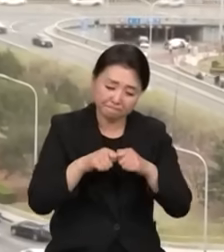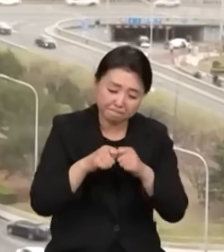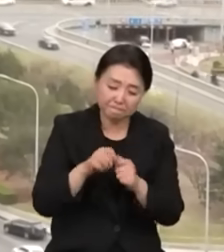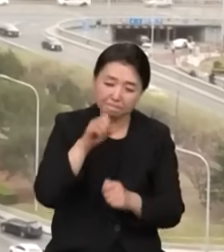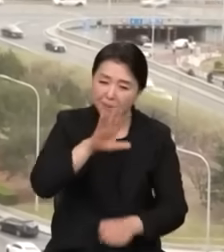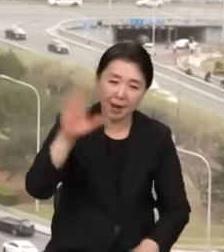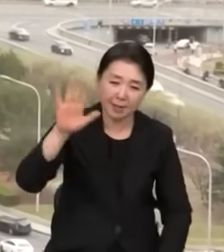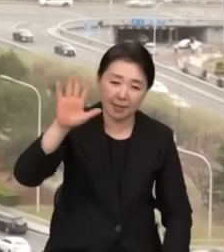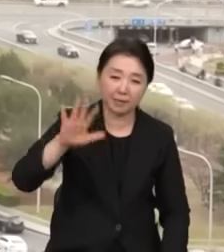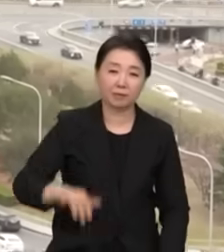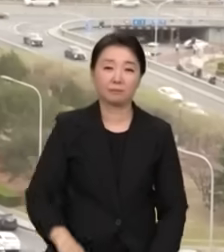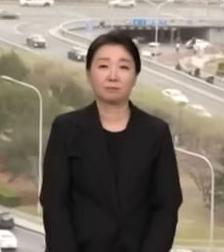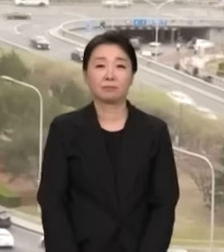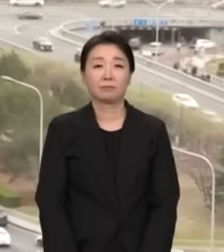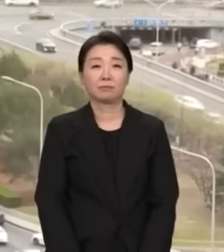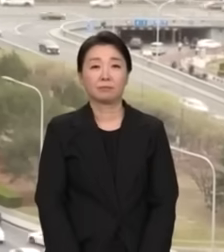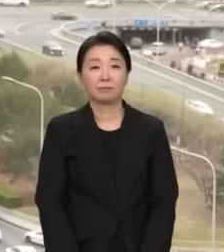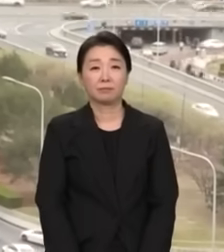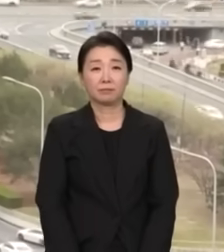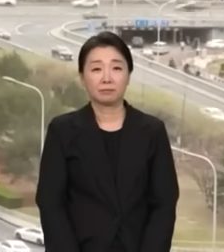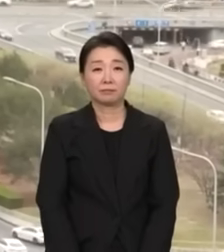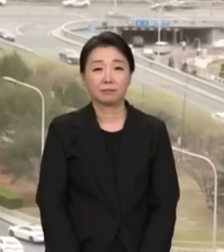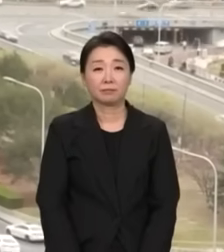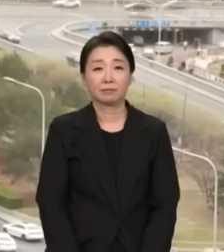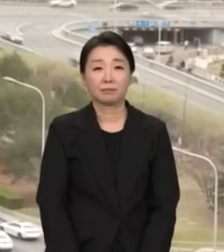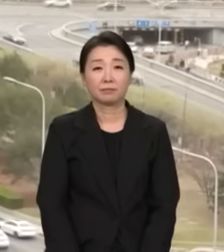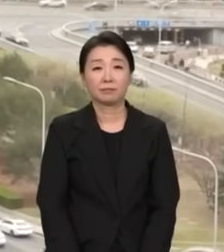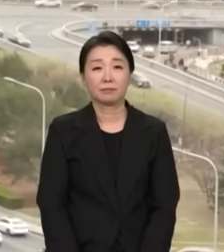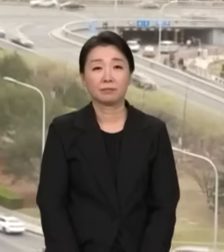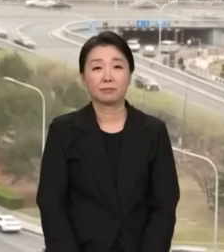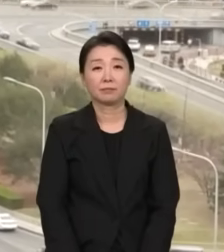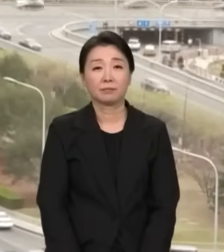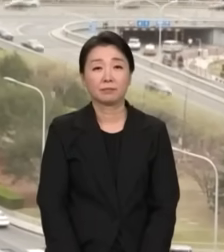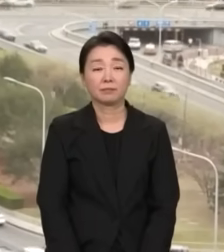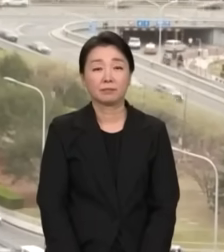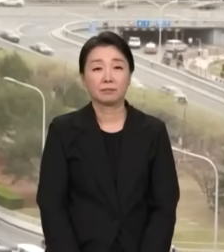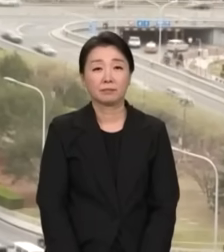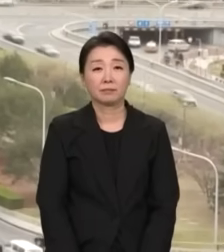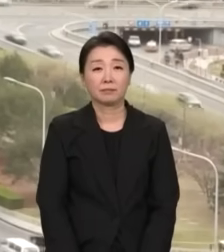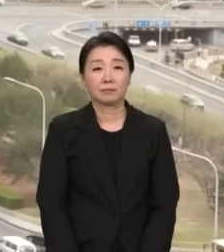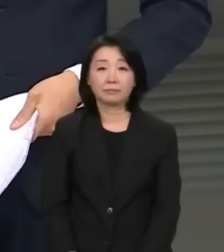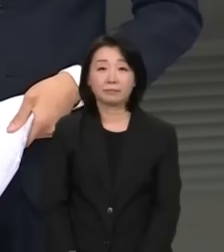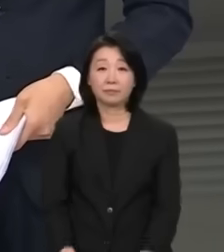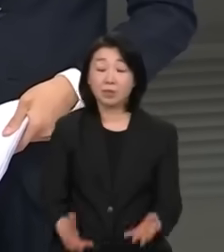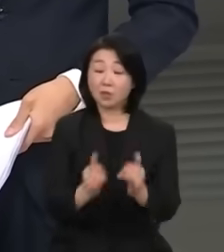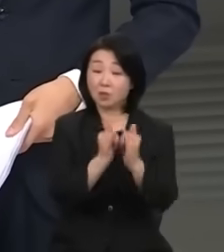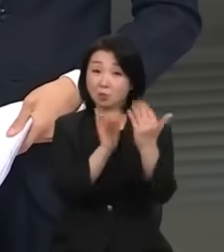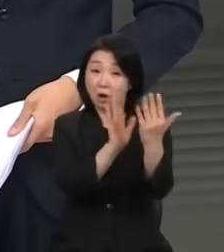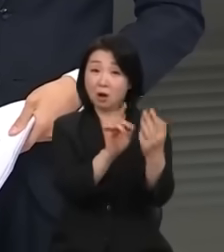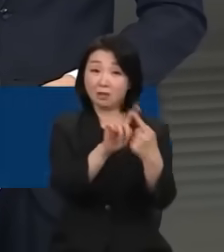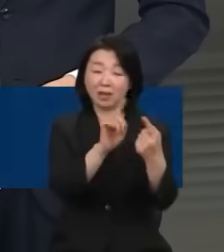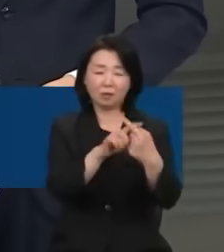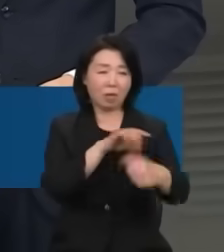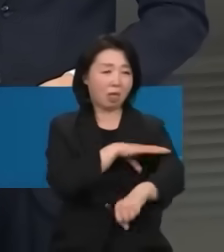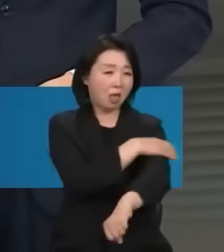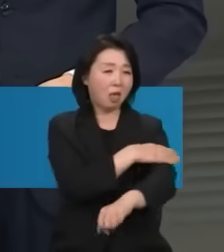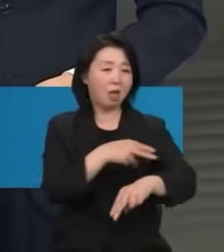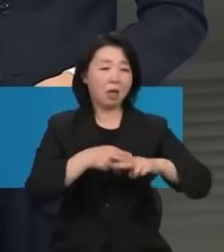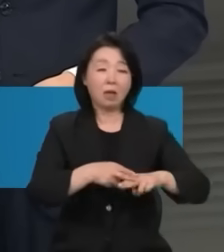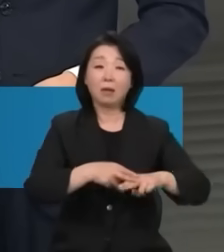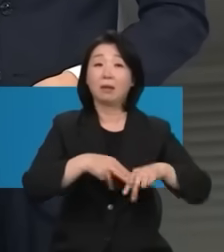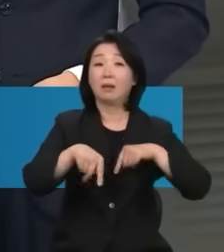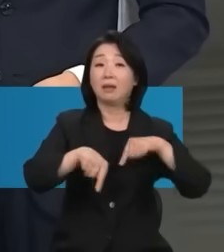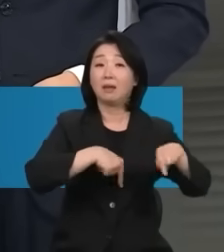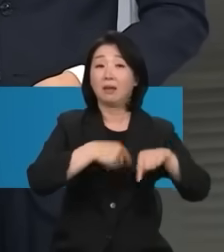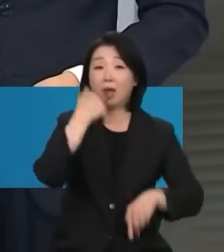삼갈 것이라고 밝혔습니다. 중국 베이징에서 JTBC 이도성입니다. 직원을 상대로 갑질을 했다는 논란이